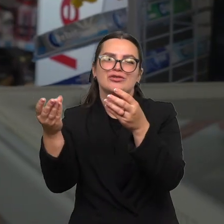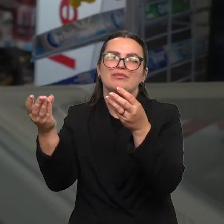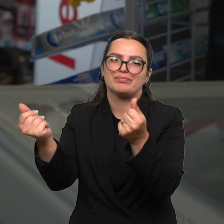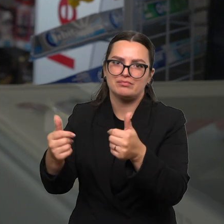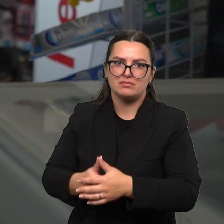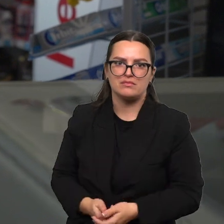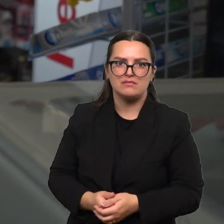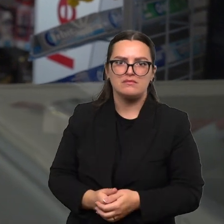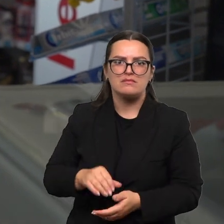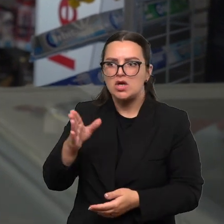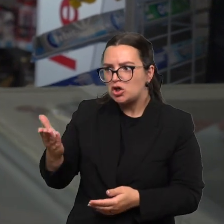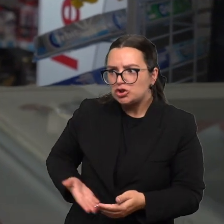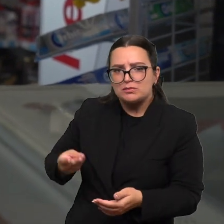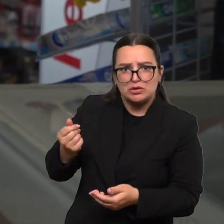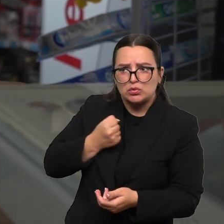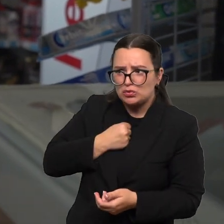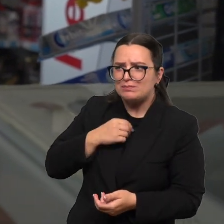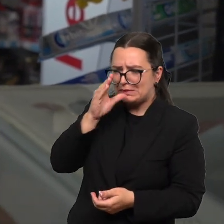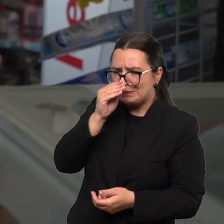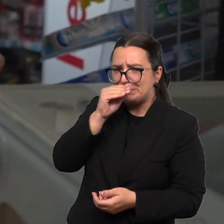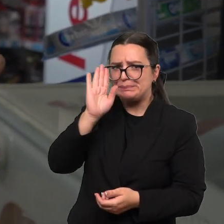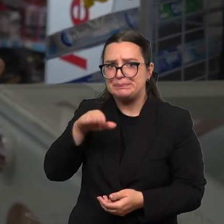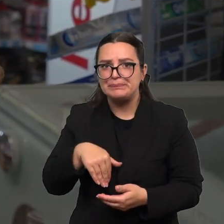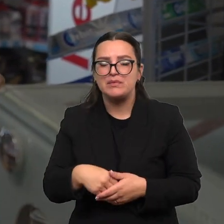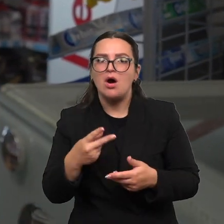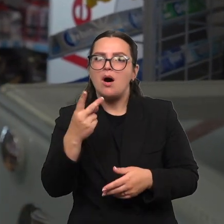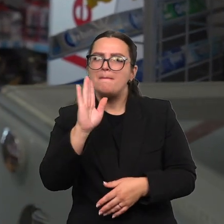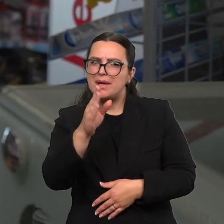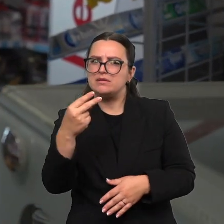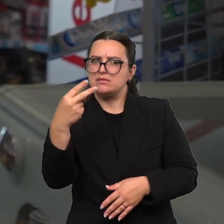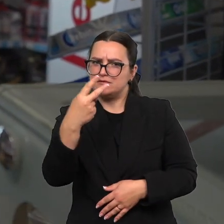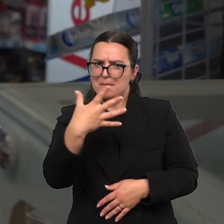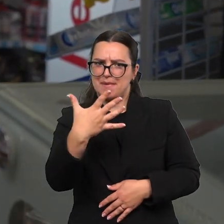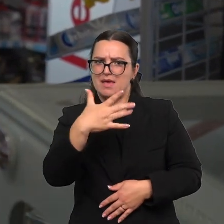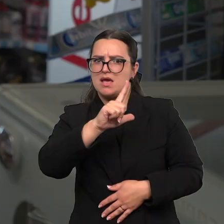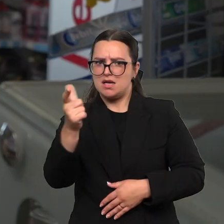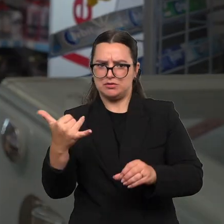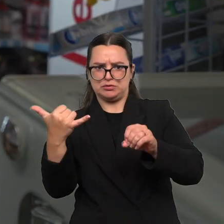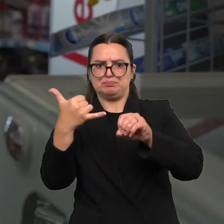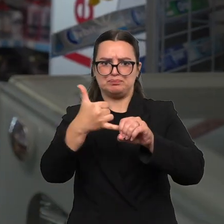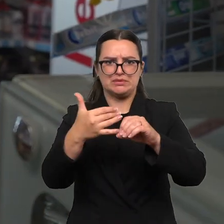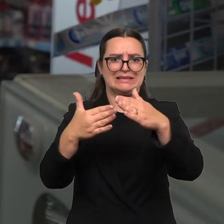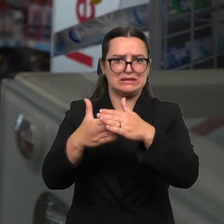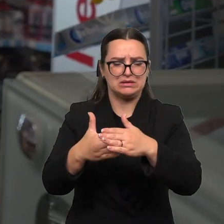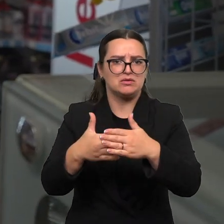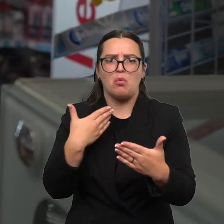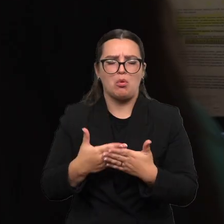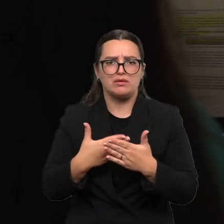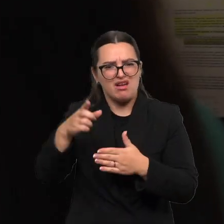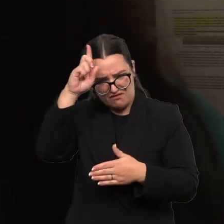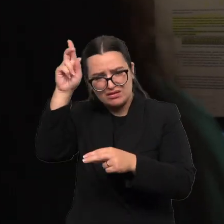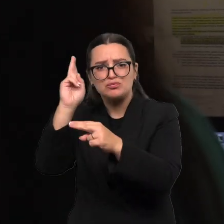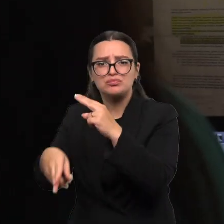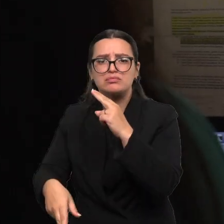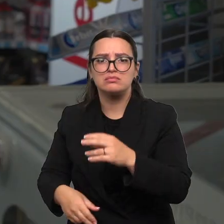dar tiek turim. Sukrapštysim, bet 25 čia kas valstybė nusprendė? Pasakė čia tokį?